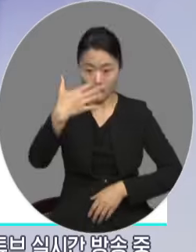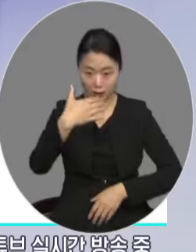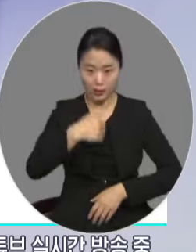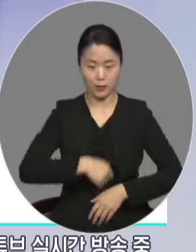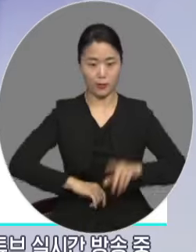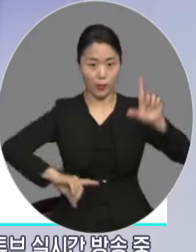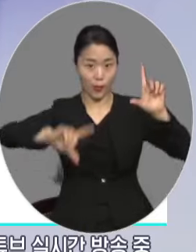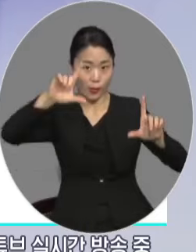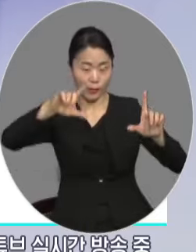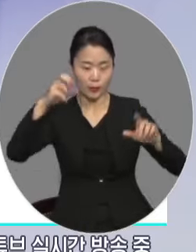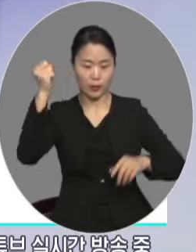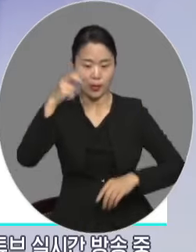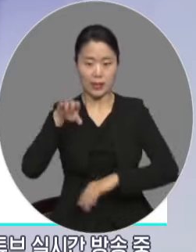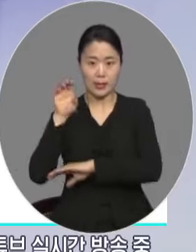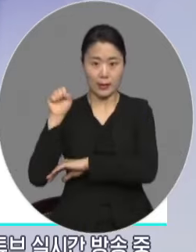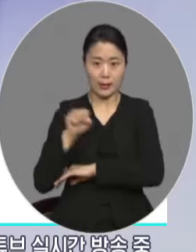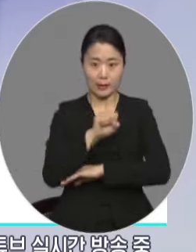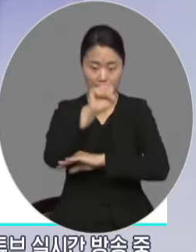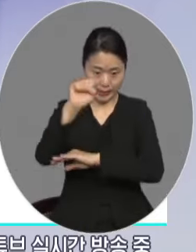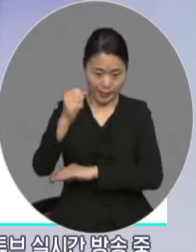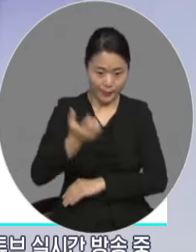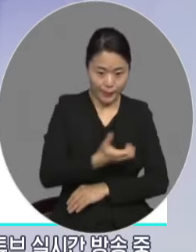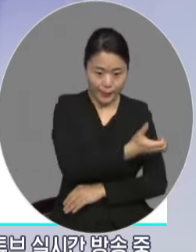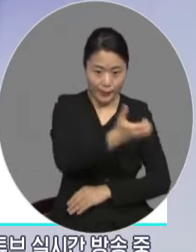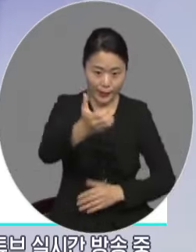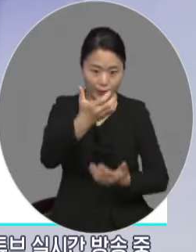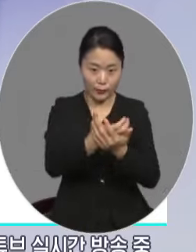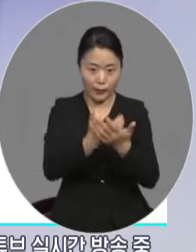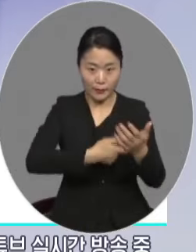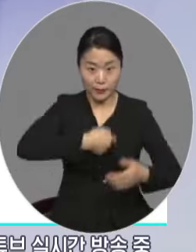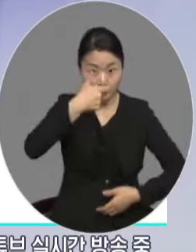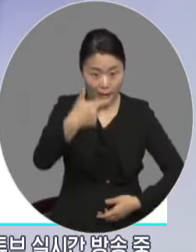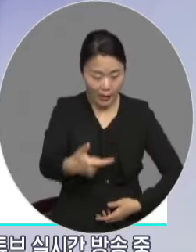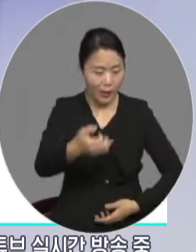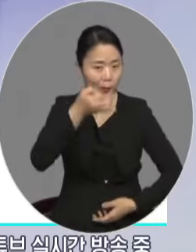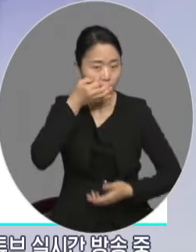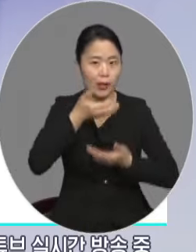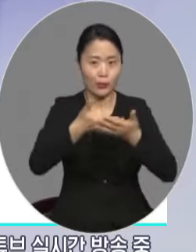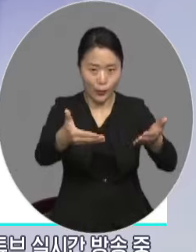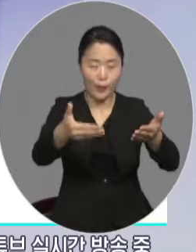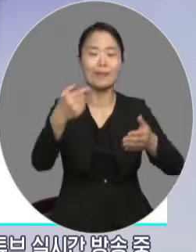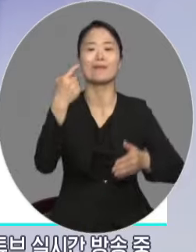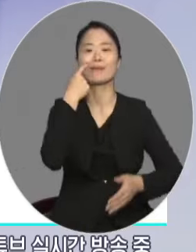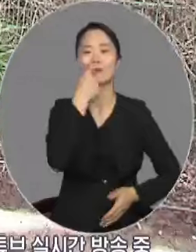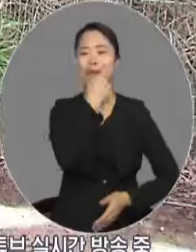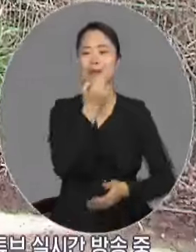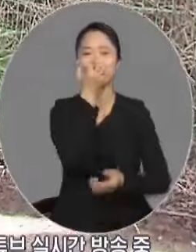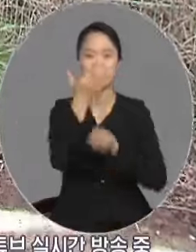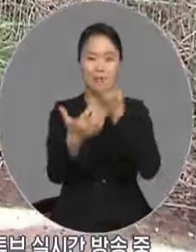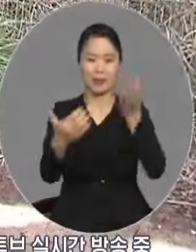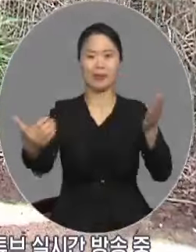인상착의와 차량 이동 내역 등을 제시하자 결국 자백했습니다. 배대원 기자입니다.